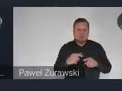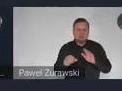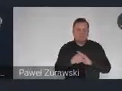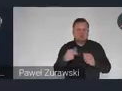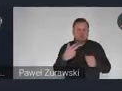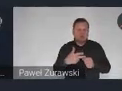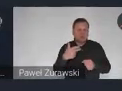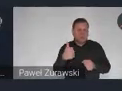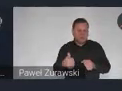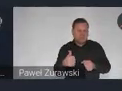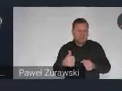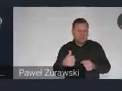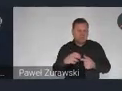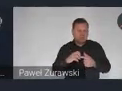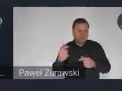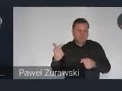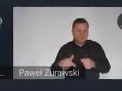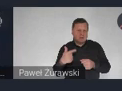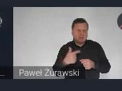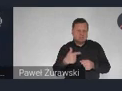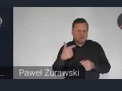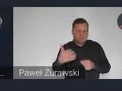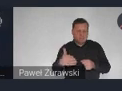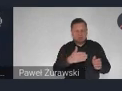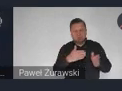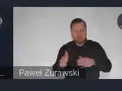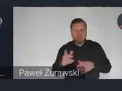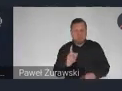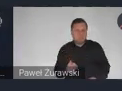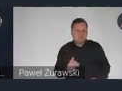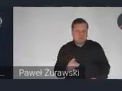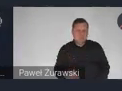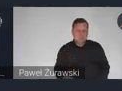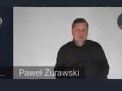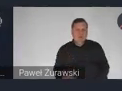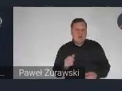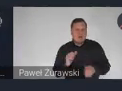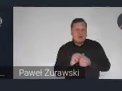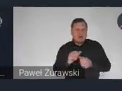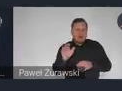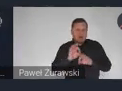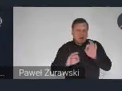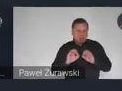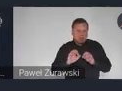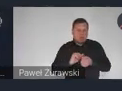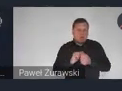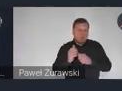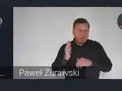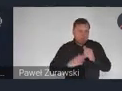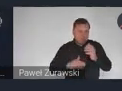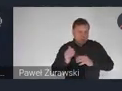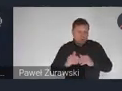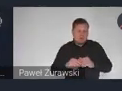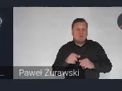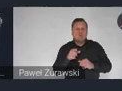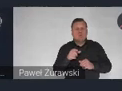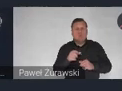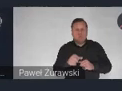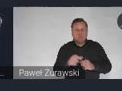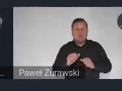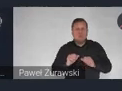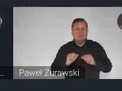31 grudnia 2025 roku a w przypadku remontów czy budów te działania